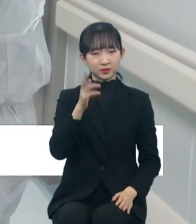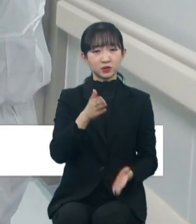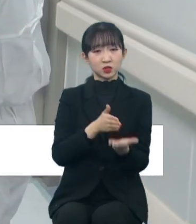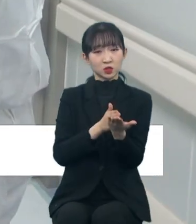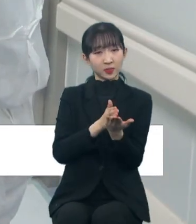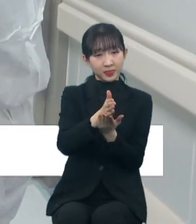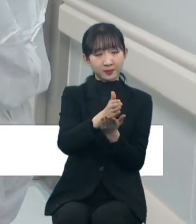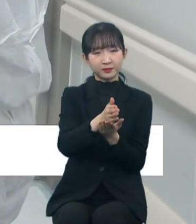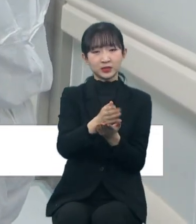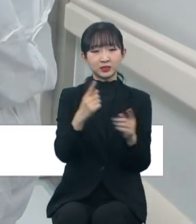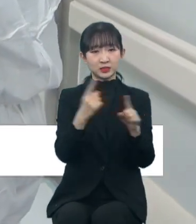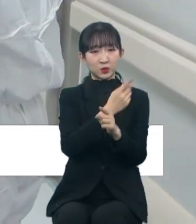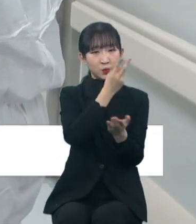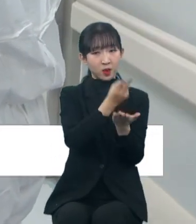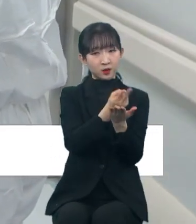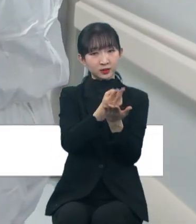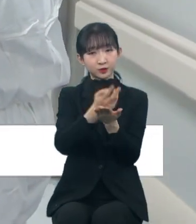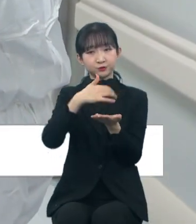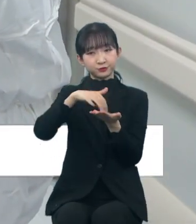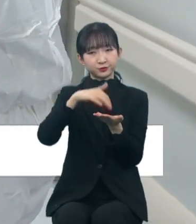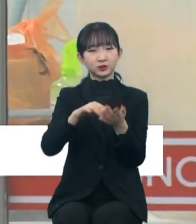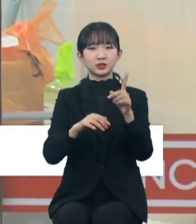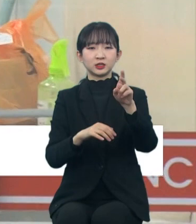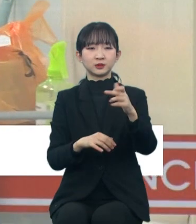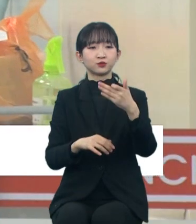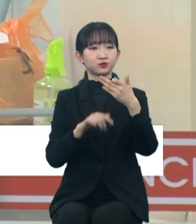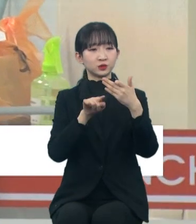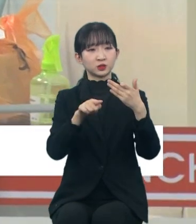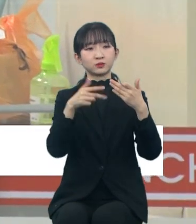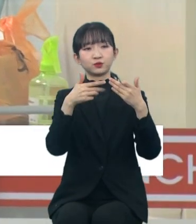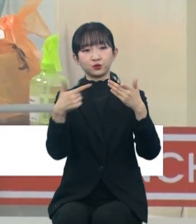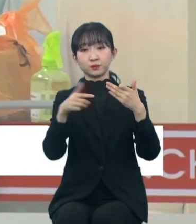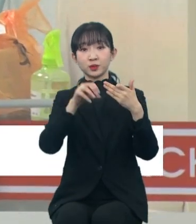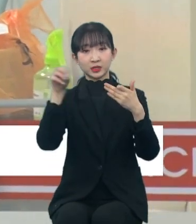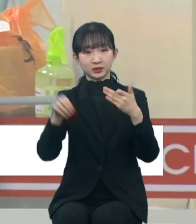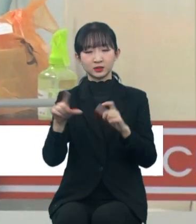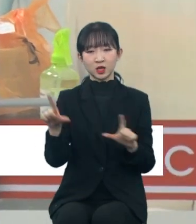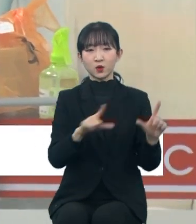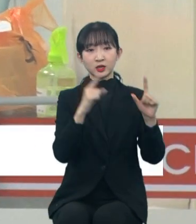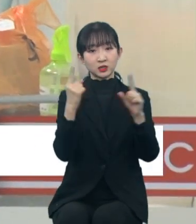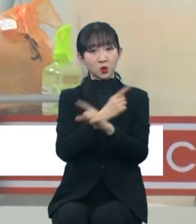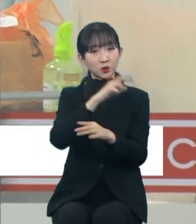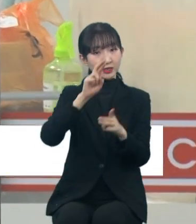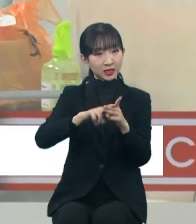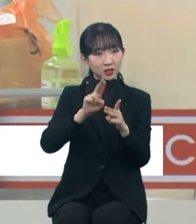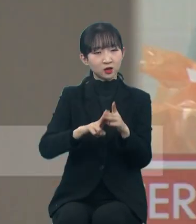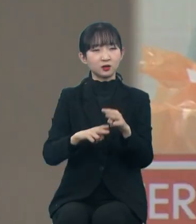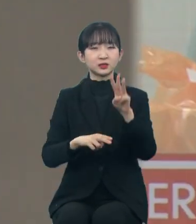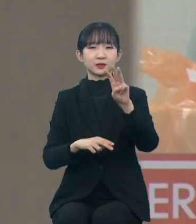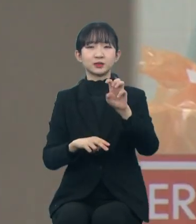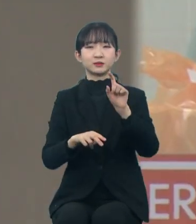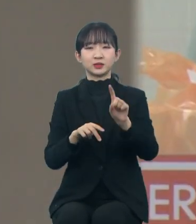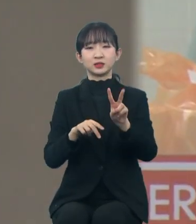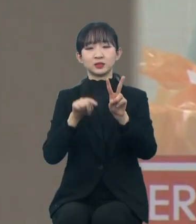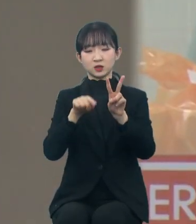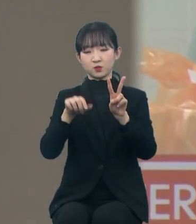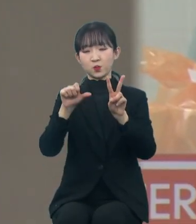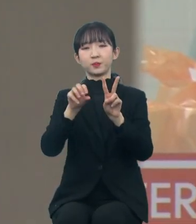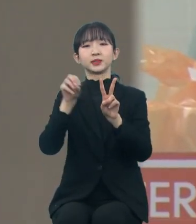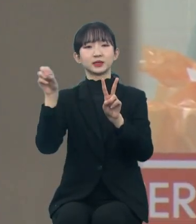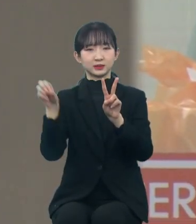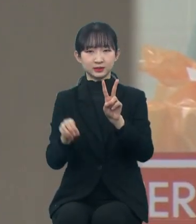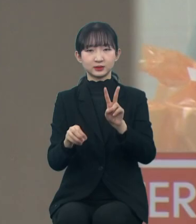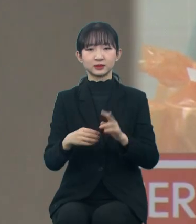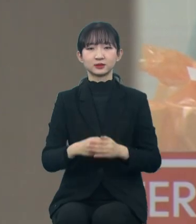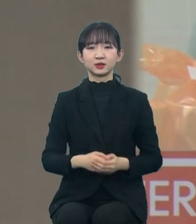치료병상 가동률은 19.6%, 생활치료센터 가동률은 32.5%로 나타났습니다.